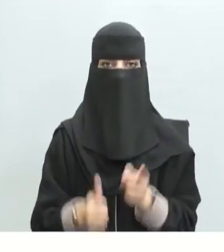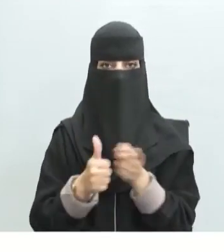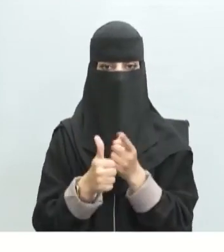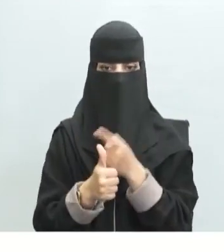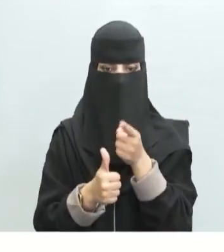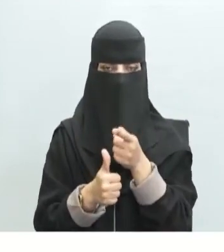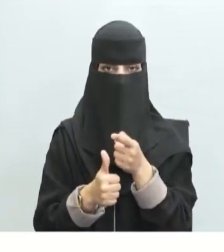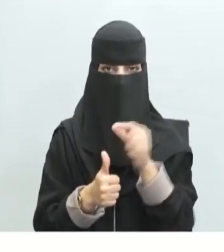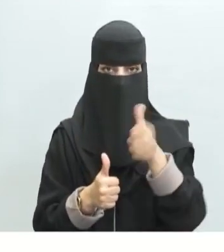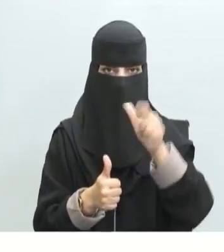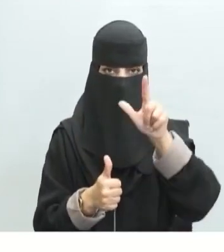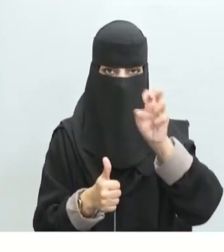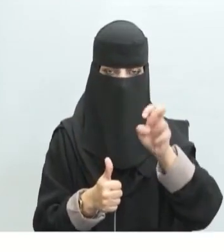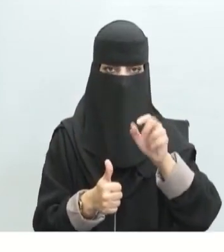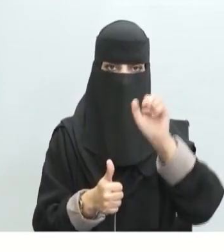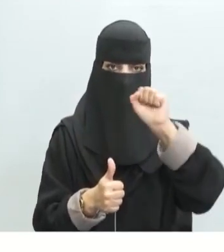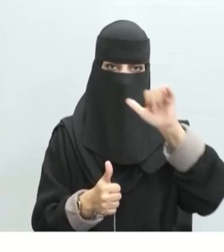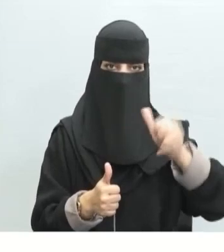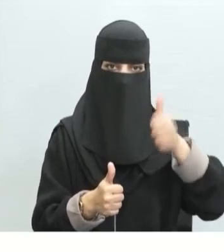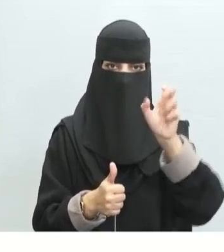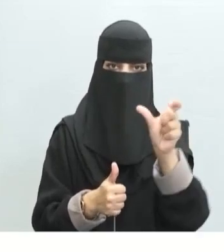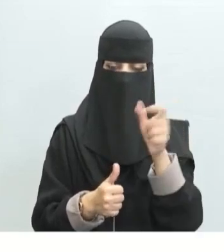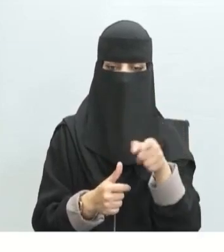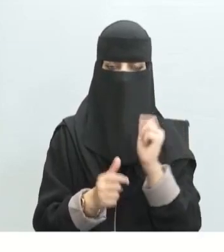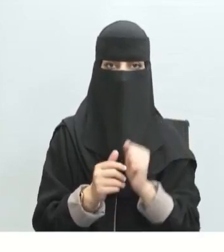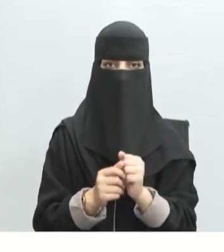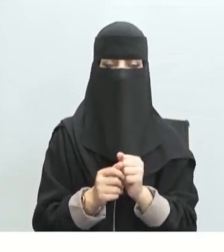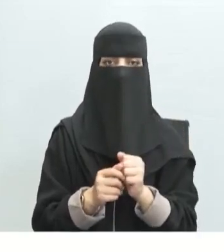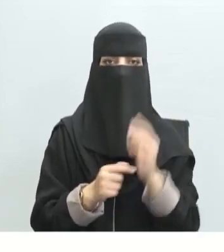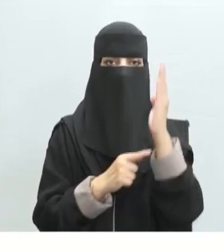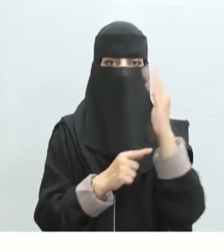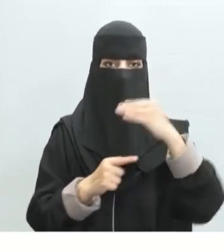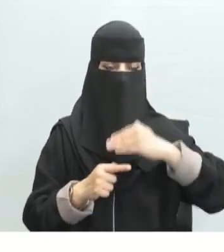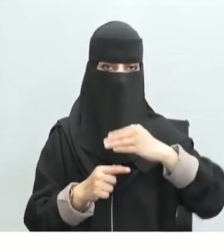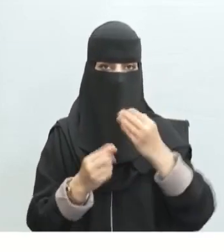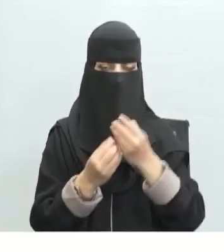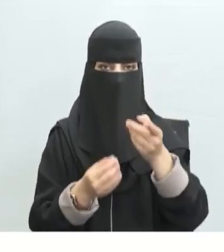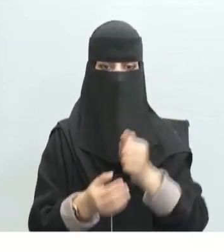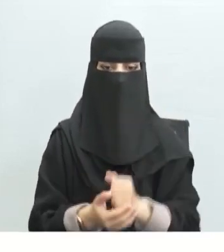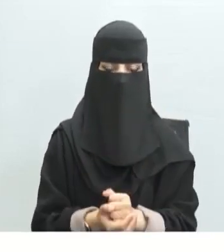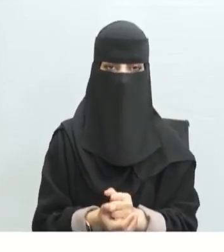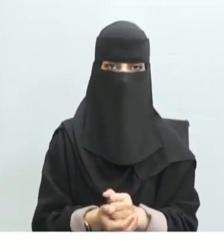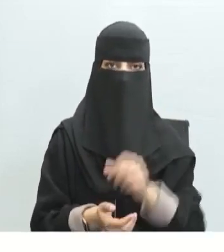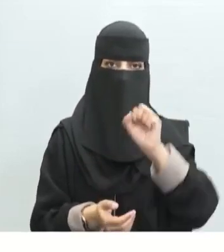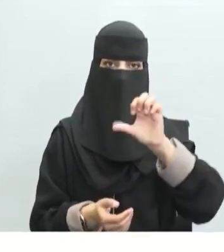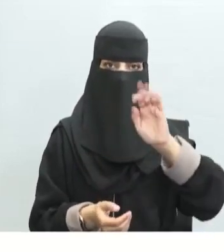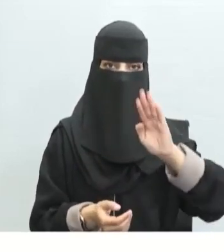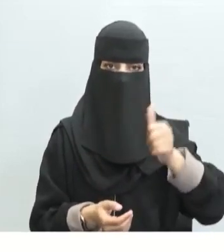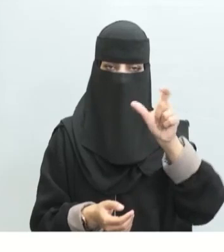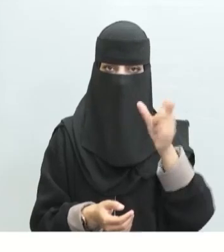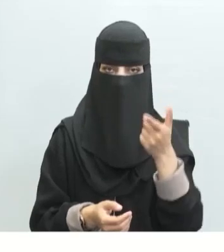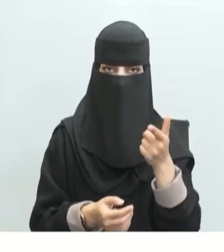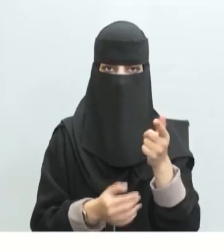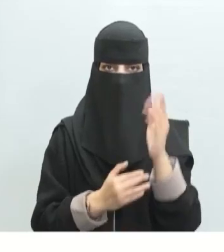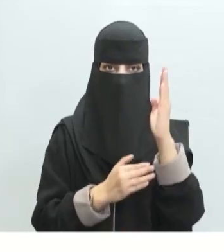عندي داله الساين المقابل على الوتر الكوساين المجاور على الوتر التان